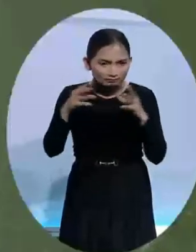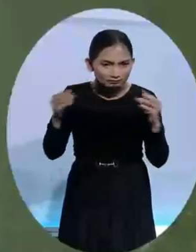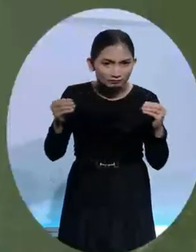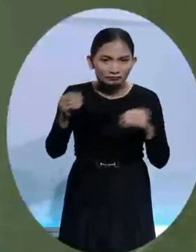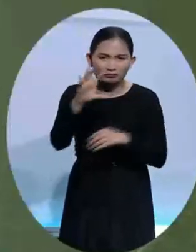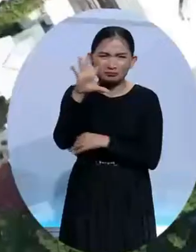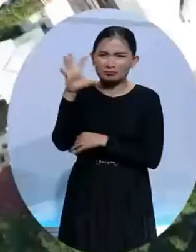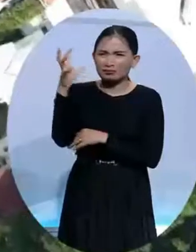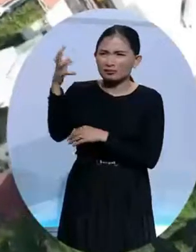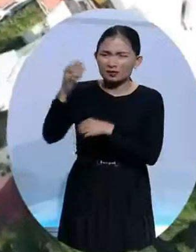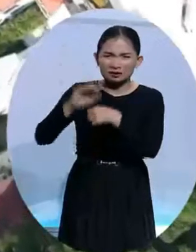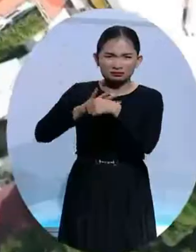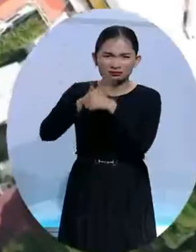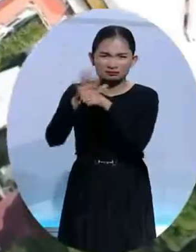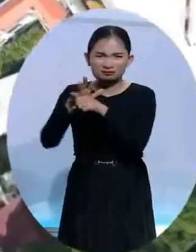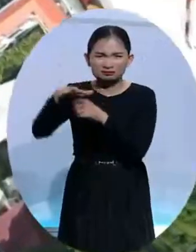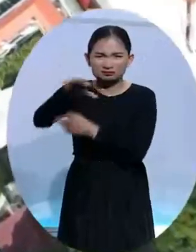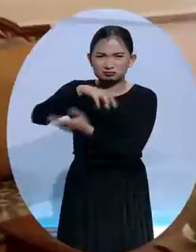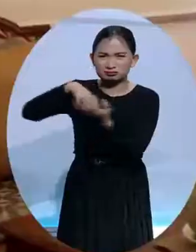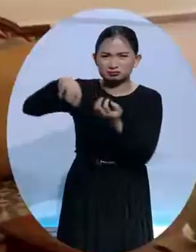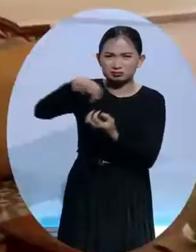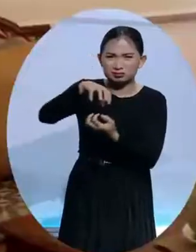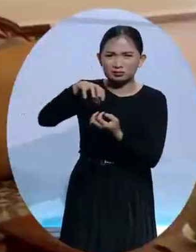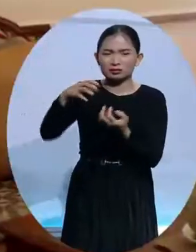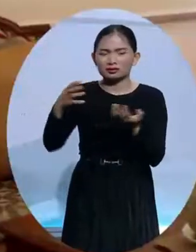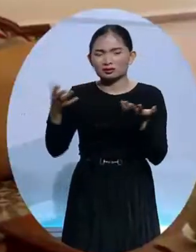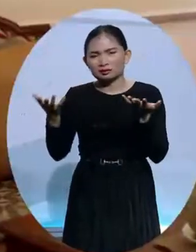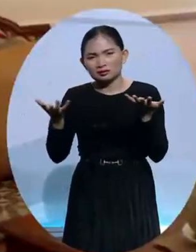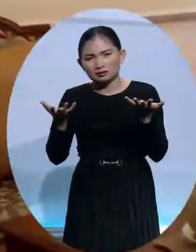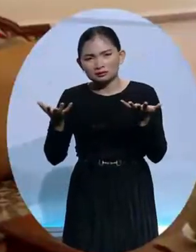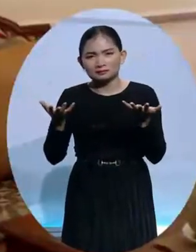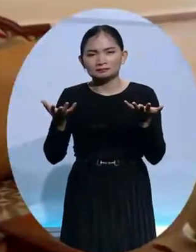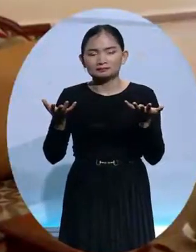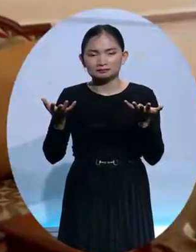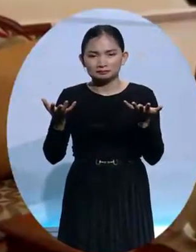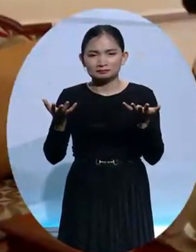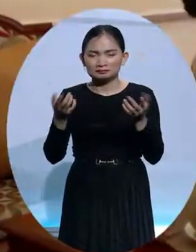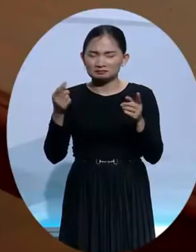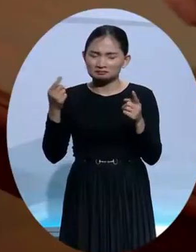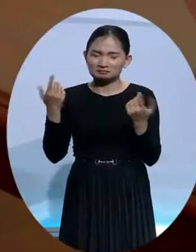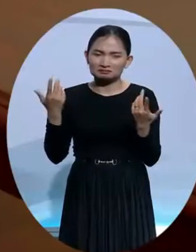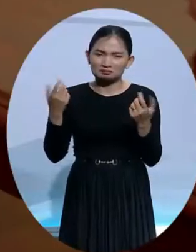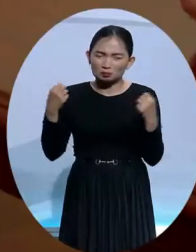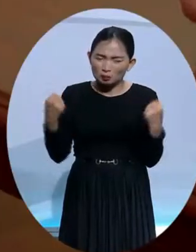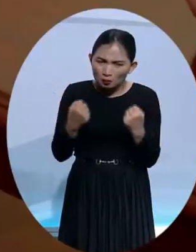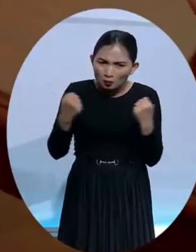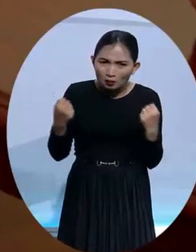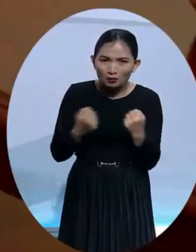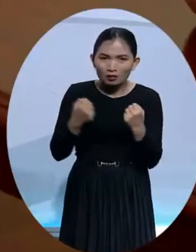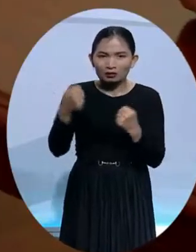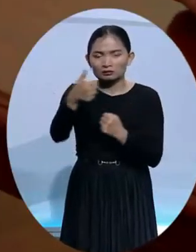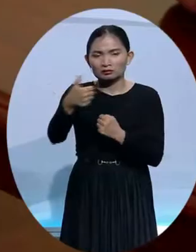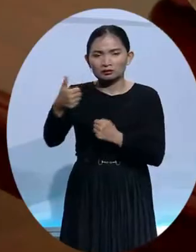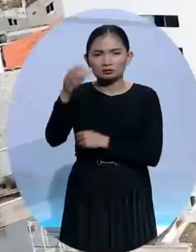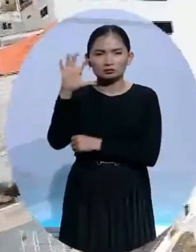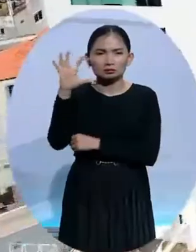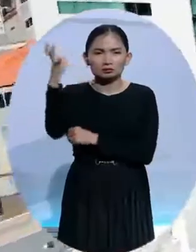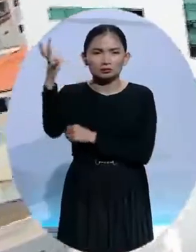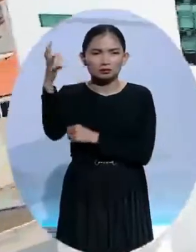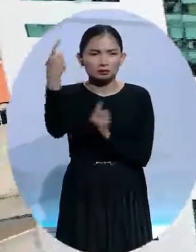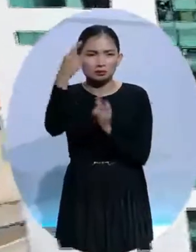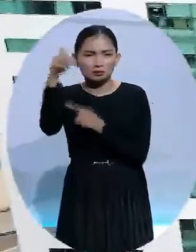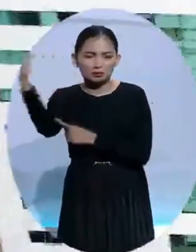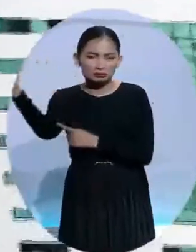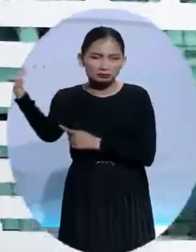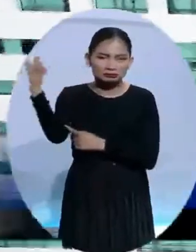nhiều phức tạp, tạo thách thức không nhỏ cho mục tiêu phục hồi lượng khách quốc tế đến với thành phố. Song nỗ lực của các doanh nghiệp lữ hành, cơ sở lưu trú, dịch